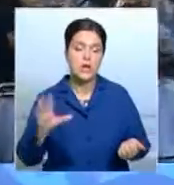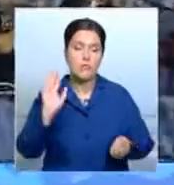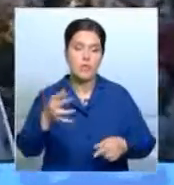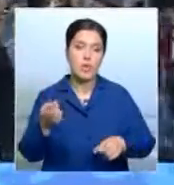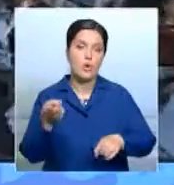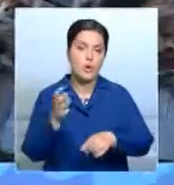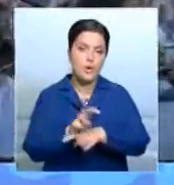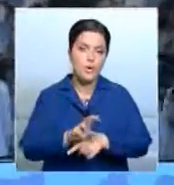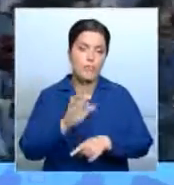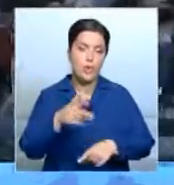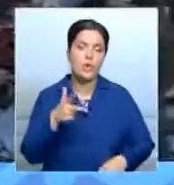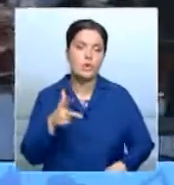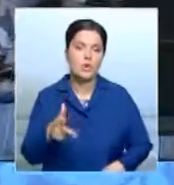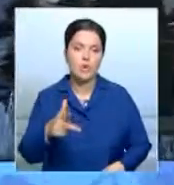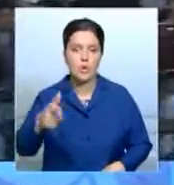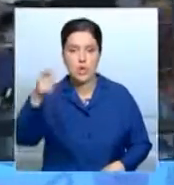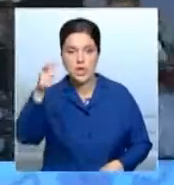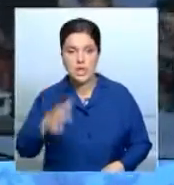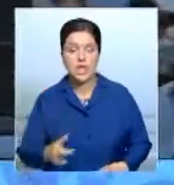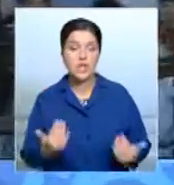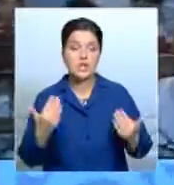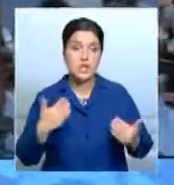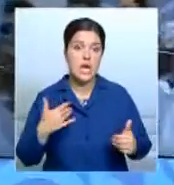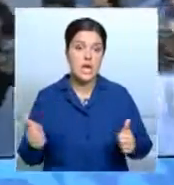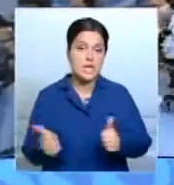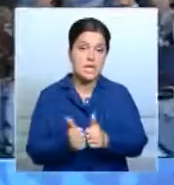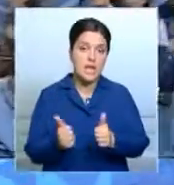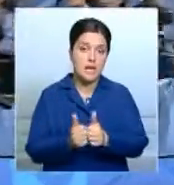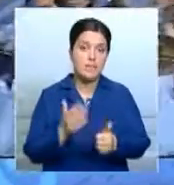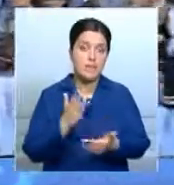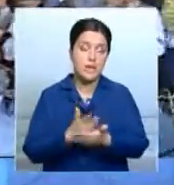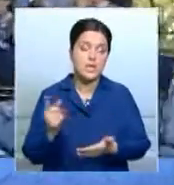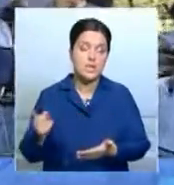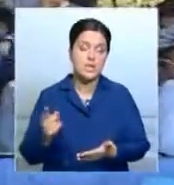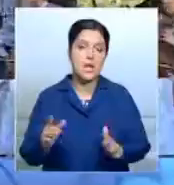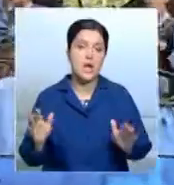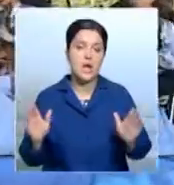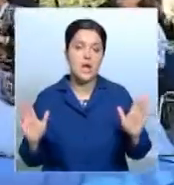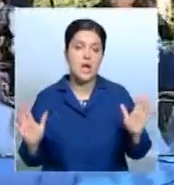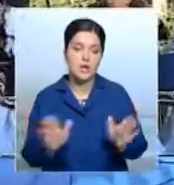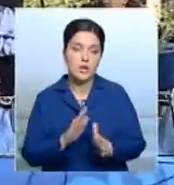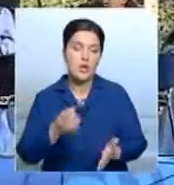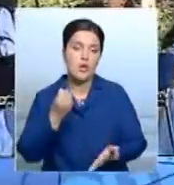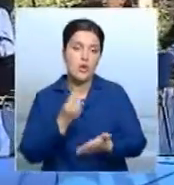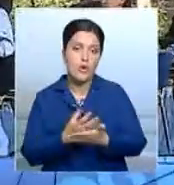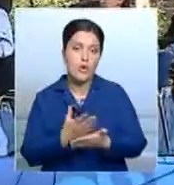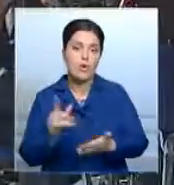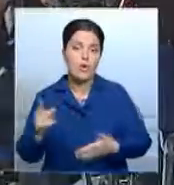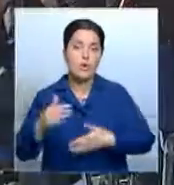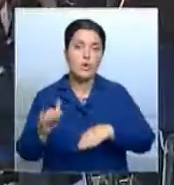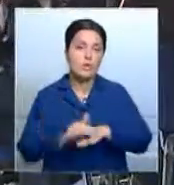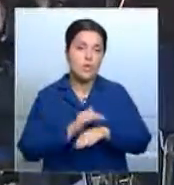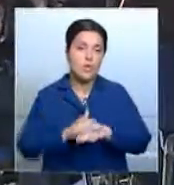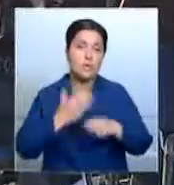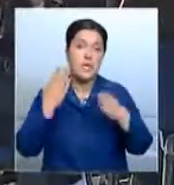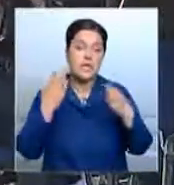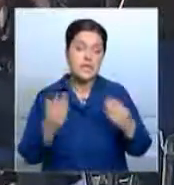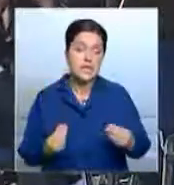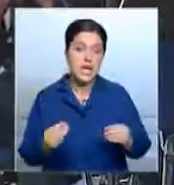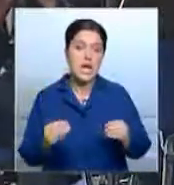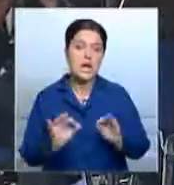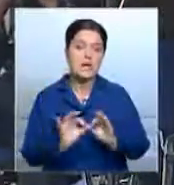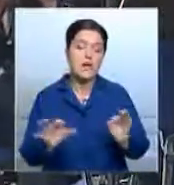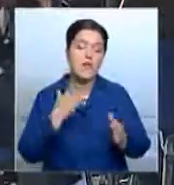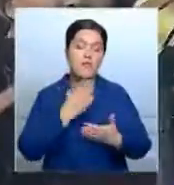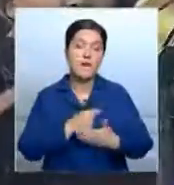свыше 3000 человек. И сейчас рядом со мной ценитель народной музыки Людмила Багапова. Добрый день, Людмила. Поделитесь, пожалуйста,